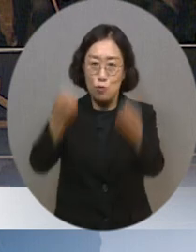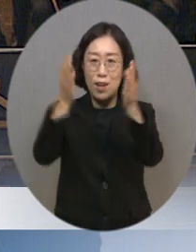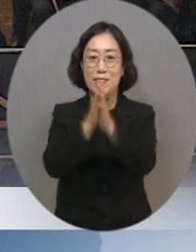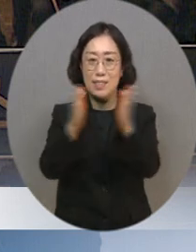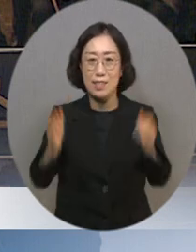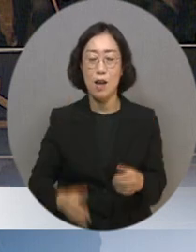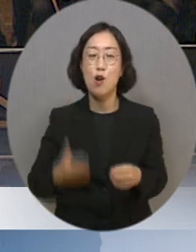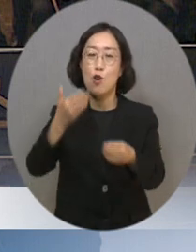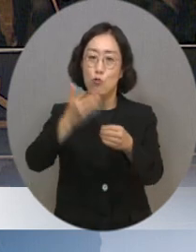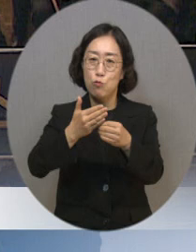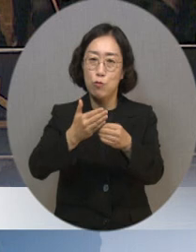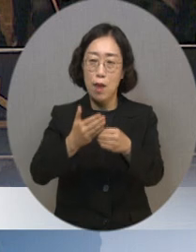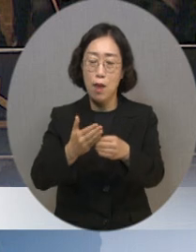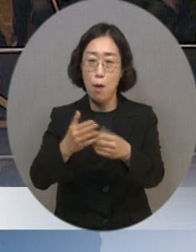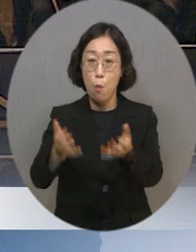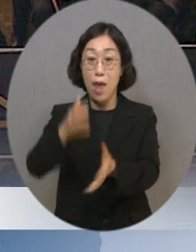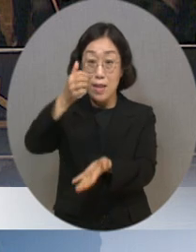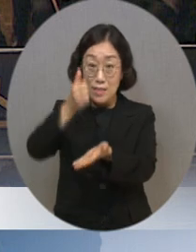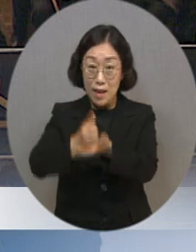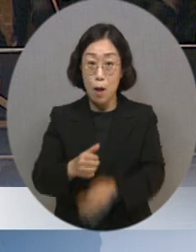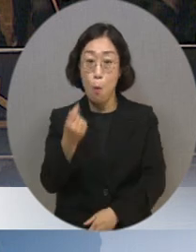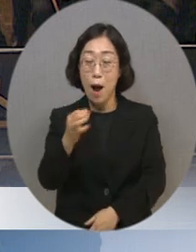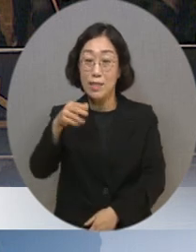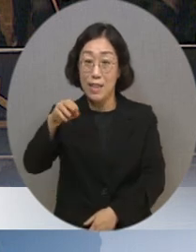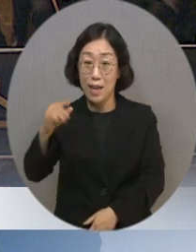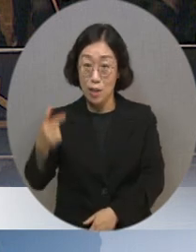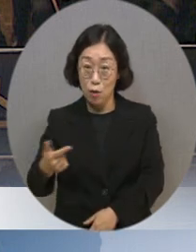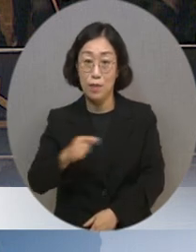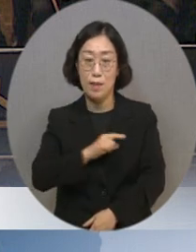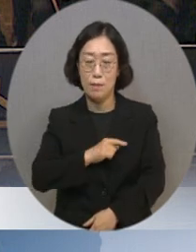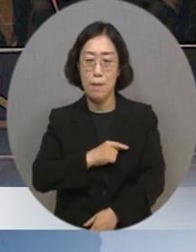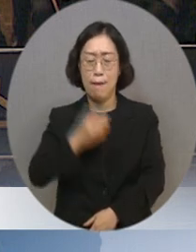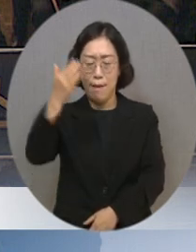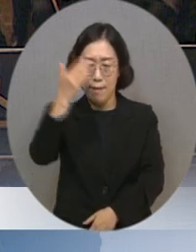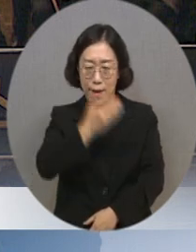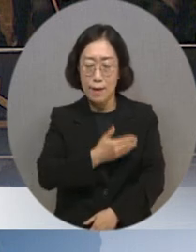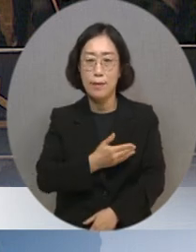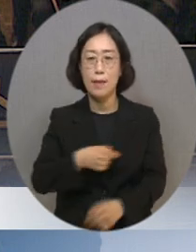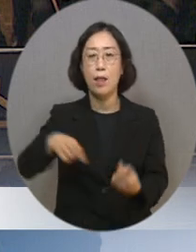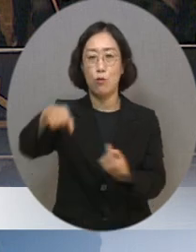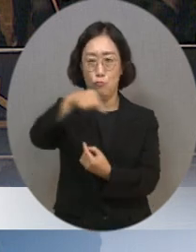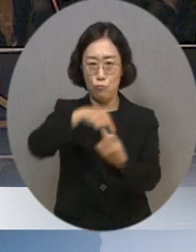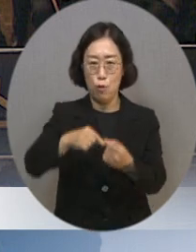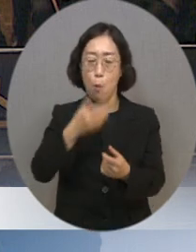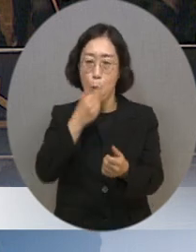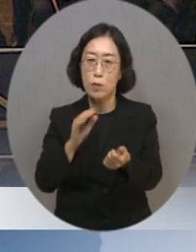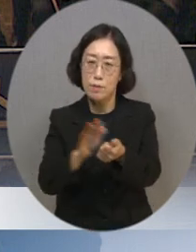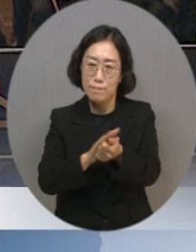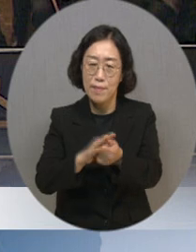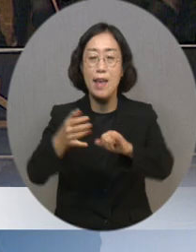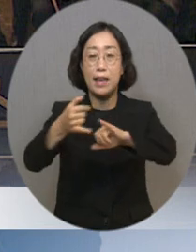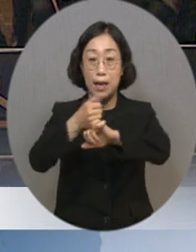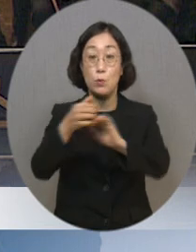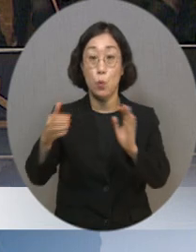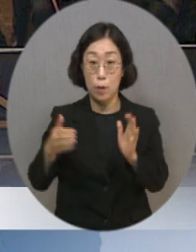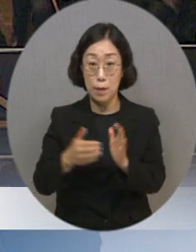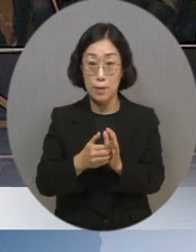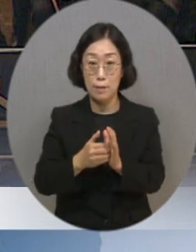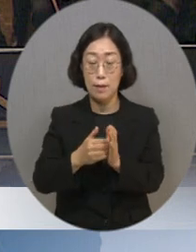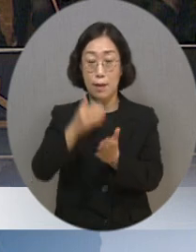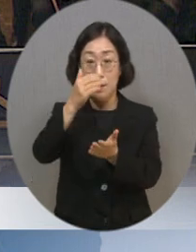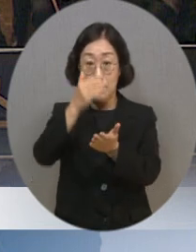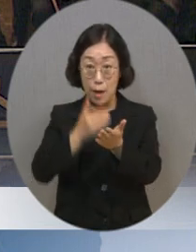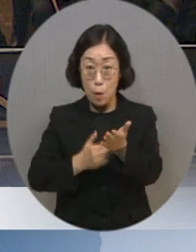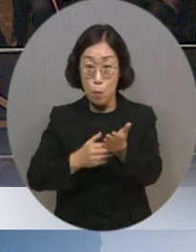중앙회장으로 임명된 황재현 회장은 깨끗한 조직 운영과 복지 지원의 구체적인 실천을 약속했는데요.